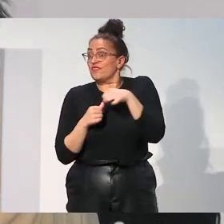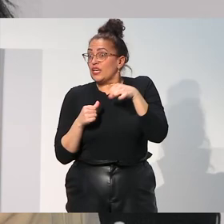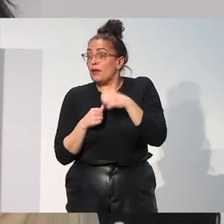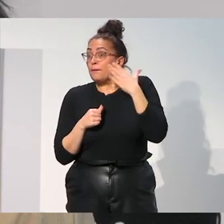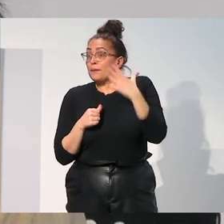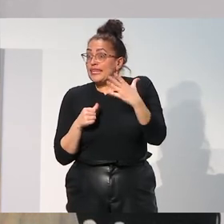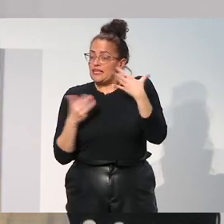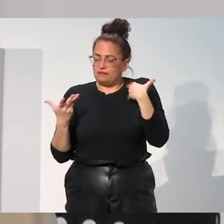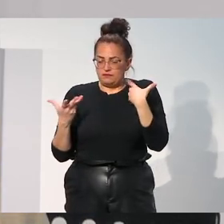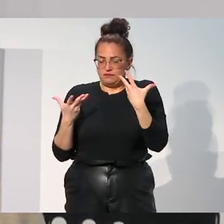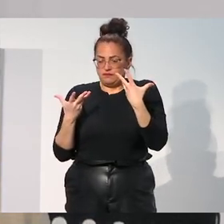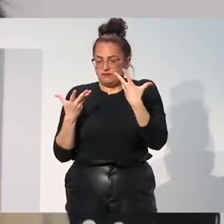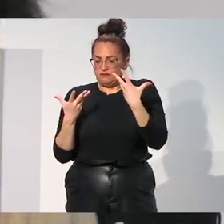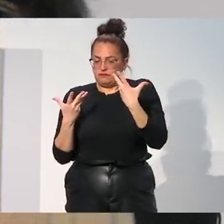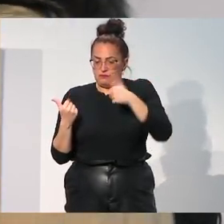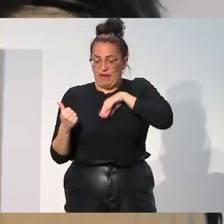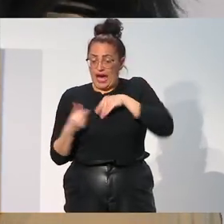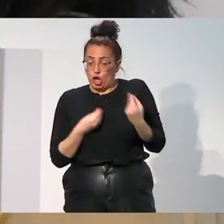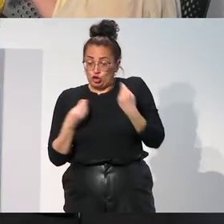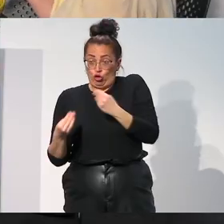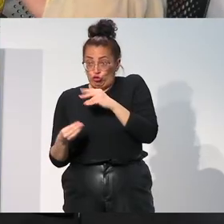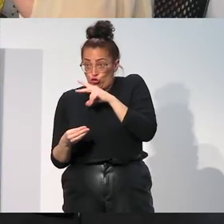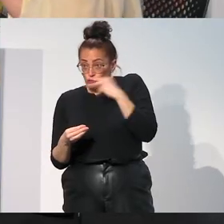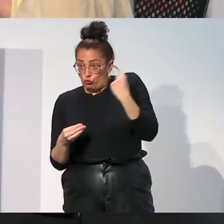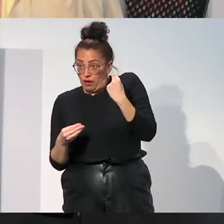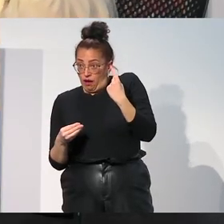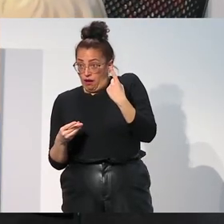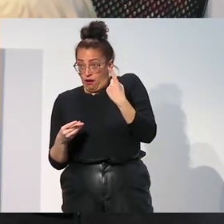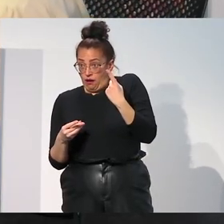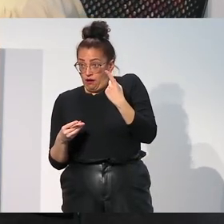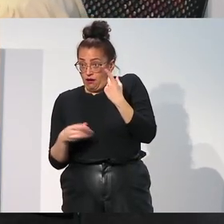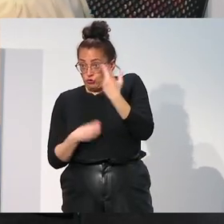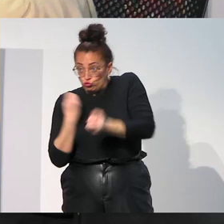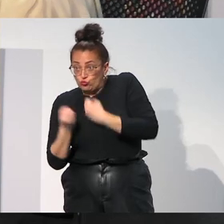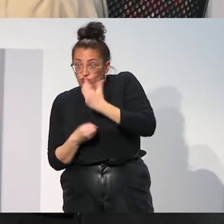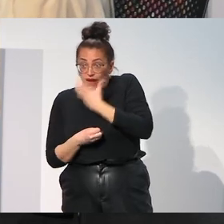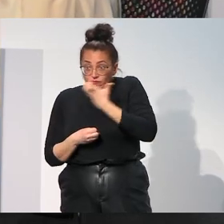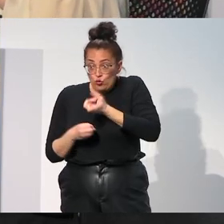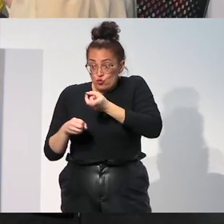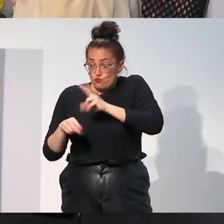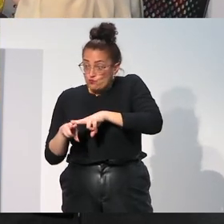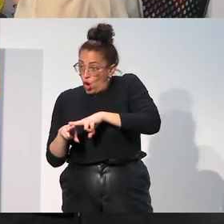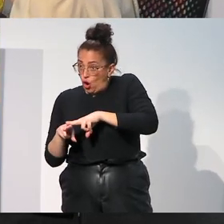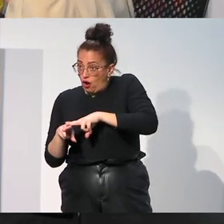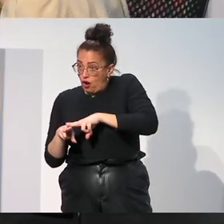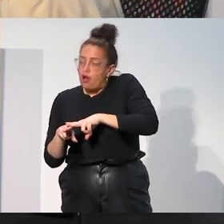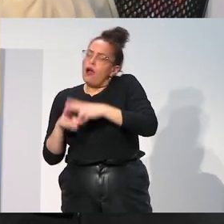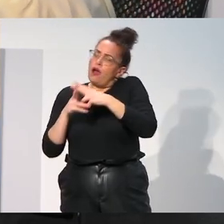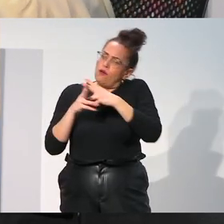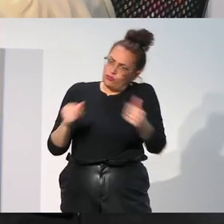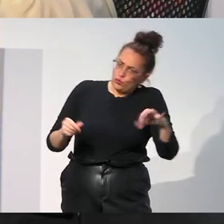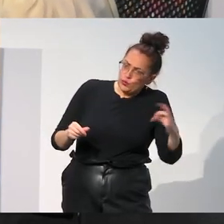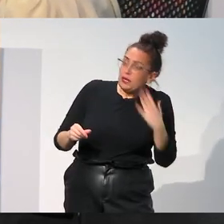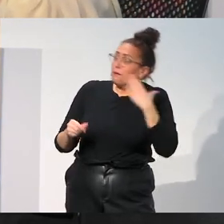pas nuisible à l'homme. C'est-à-dire qu'on n'imagine pas, ou qu'il n'imagine pas, il n'est pas le seul, qu'une espèce puisse